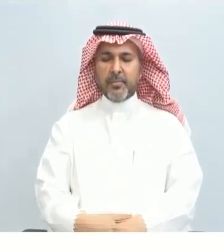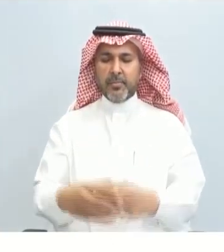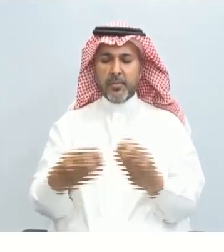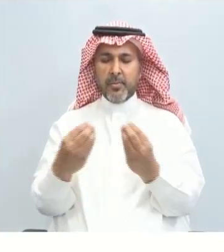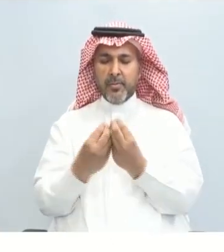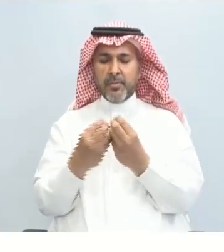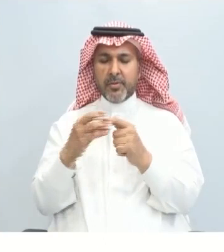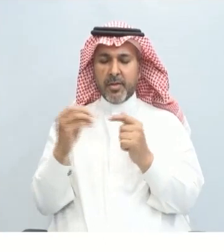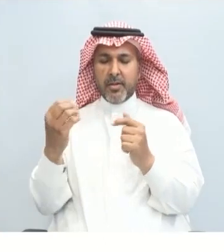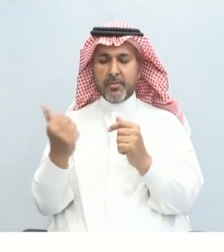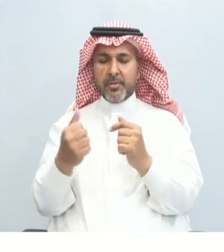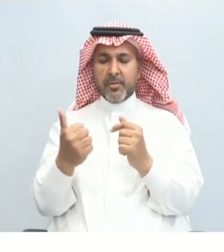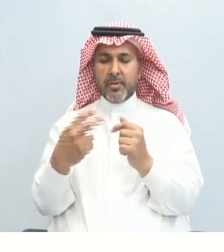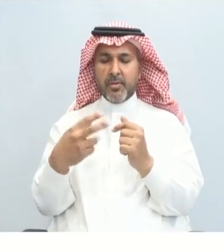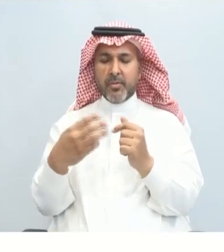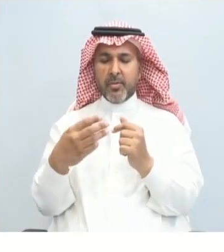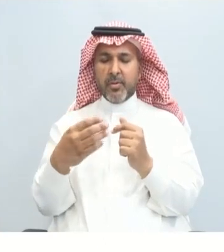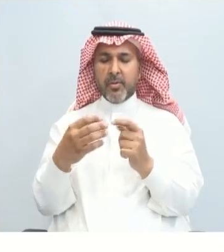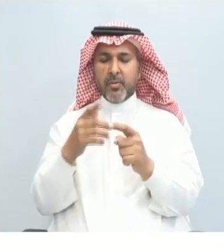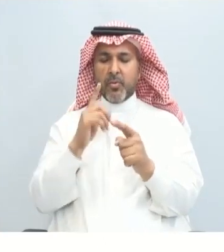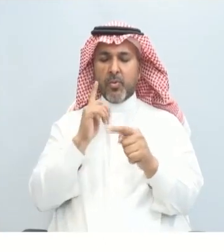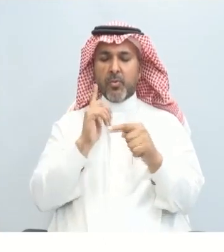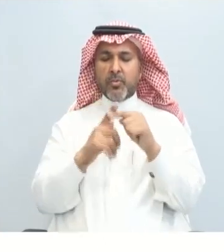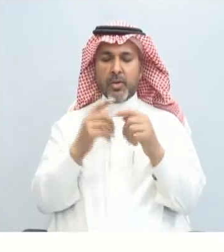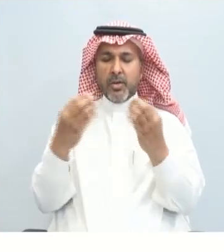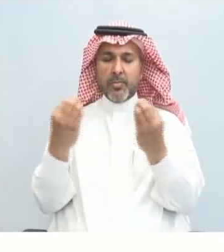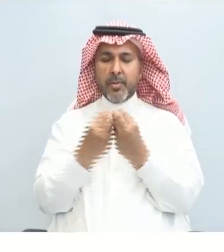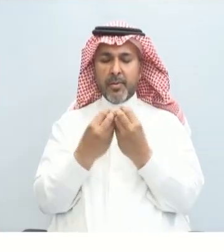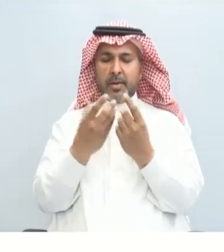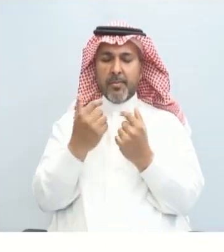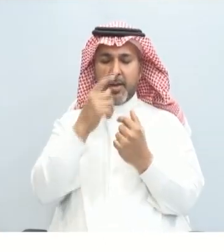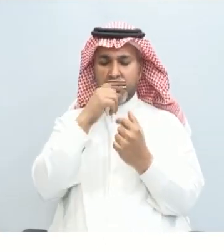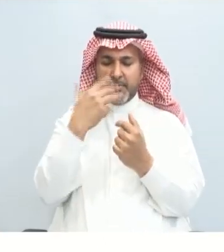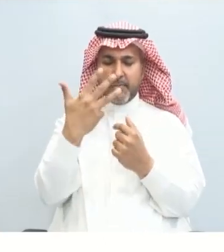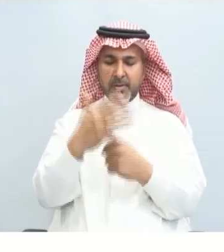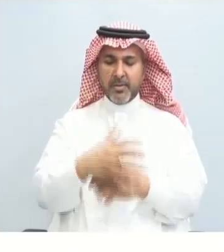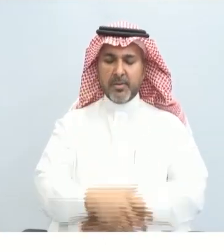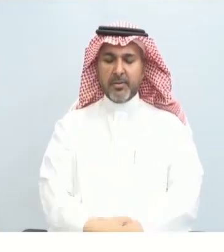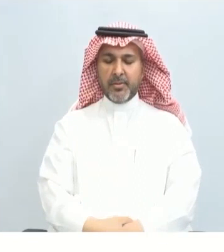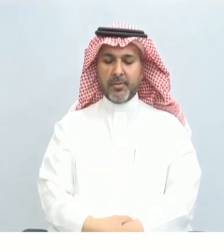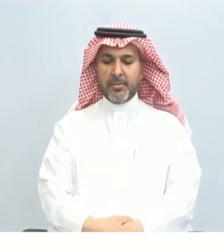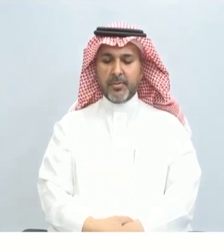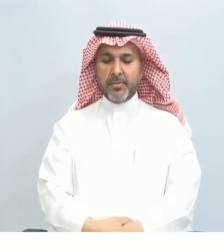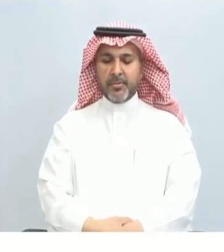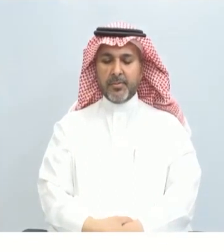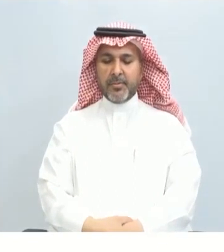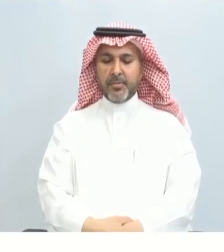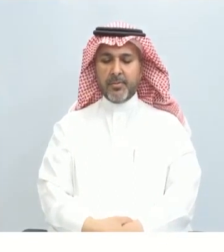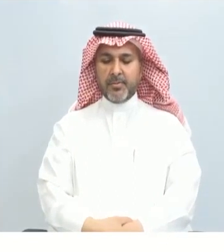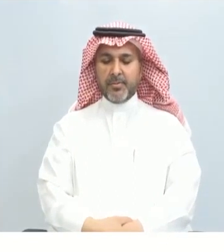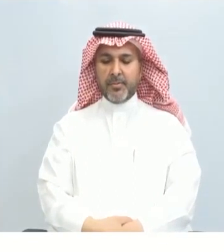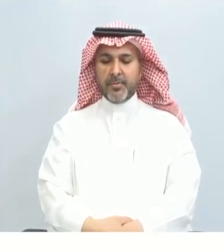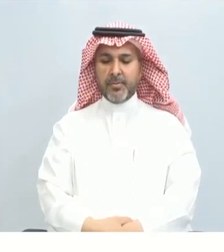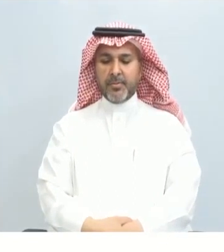او سالب 36 وطالما ان حاصل ضربهم سالب اذا ال 36 تمثل الفرق فيما بين بينهما